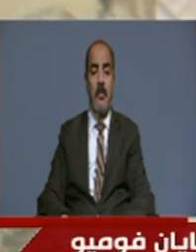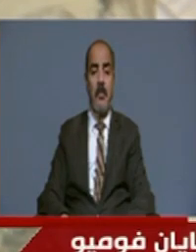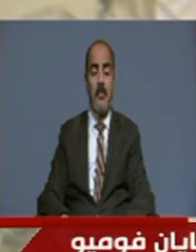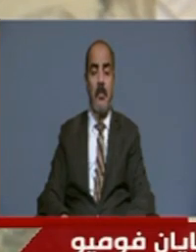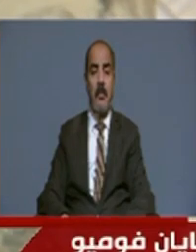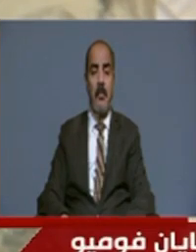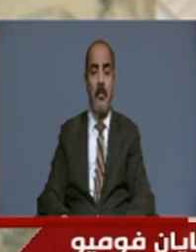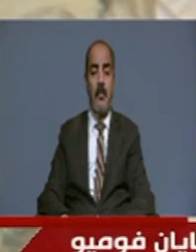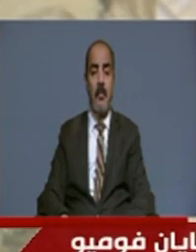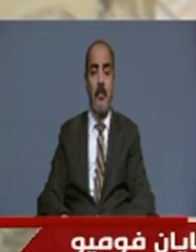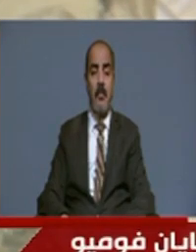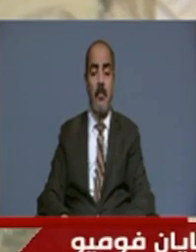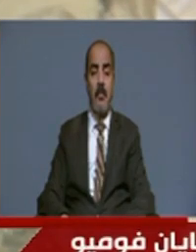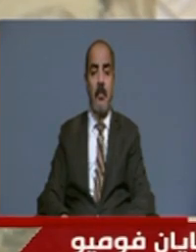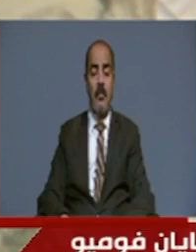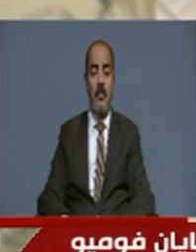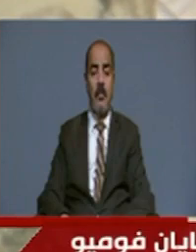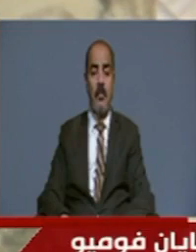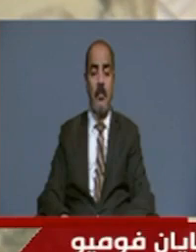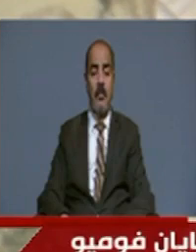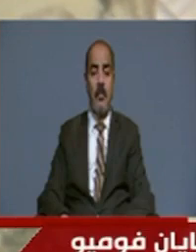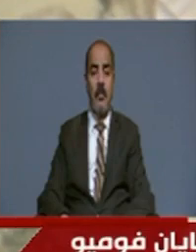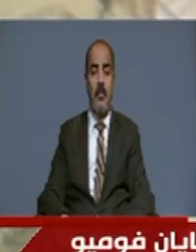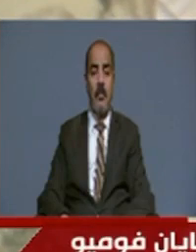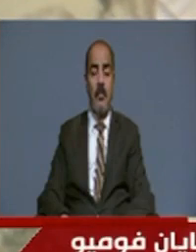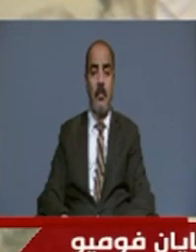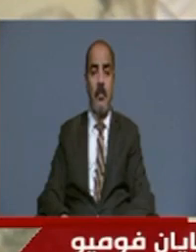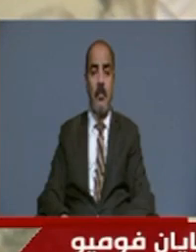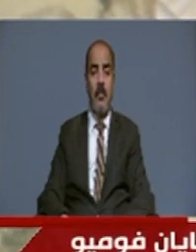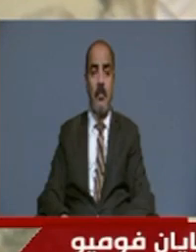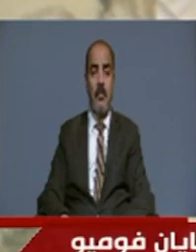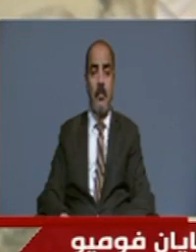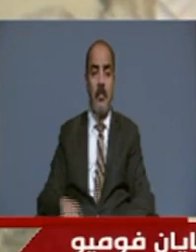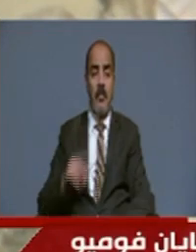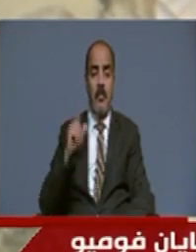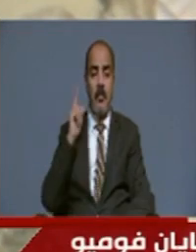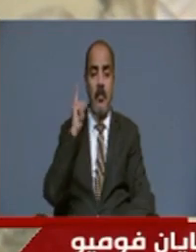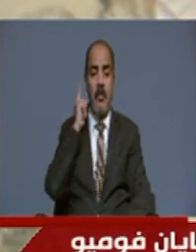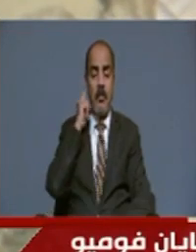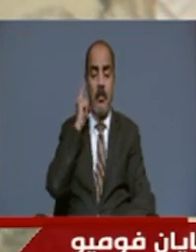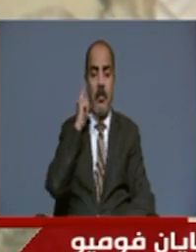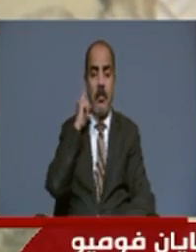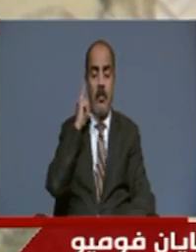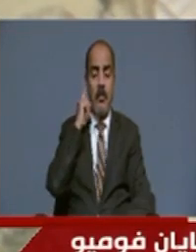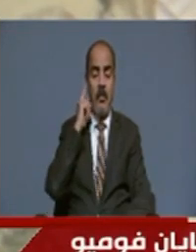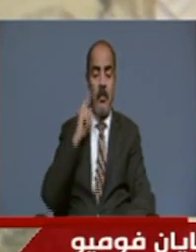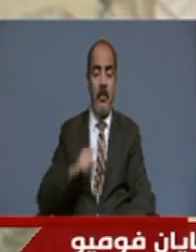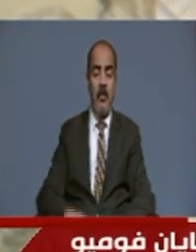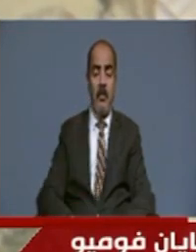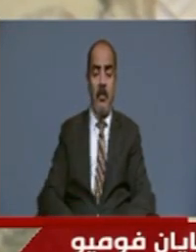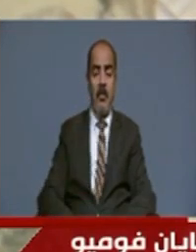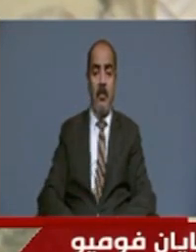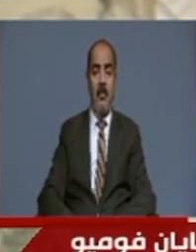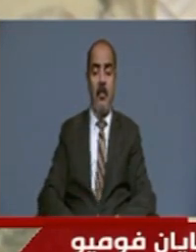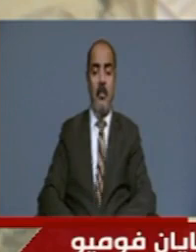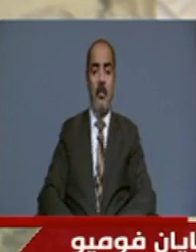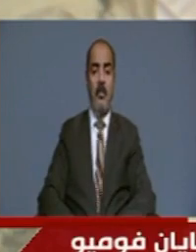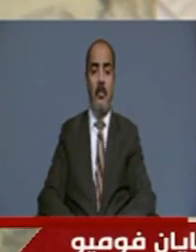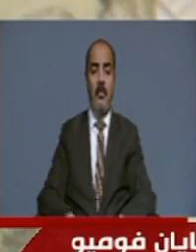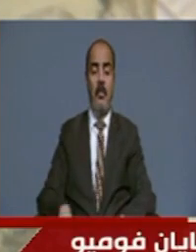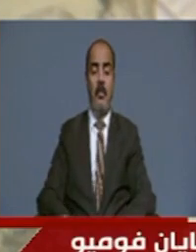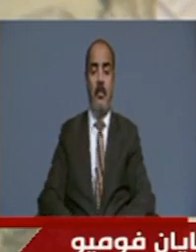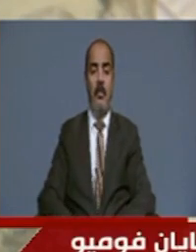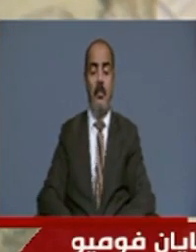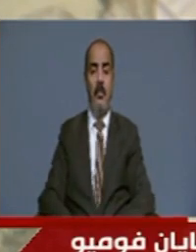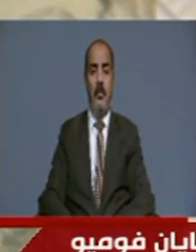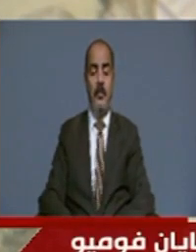ます。エジプトは中東アフリカ地域の平和と安定にとって重要な役割を担